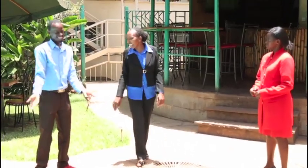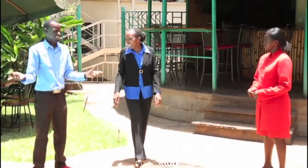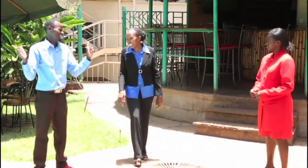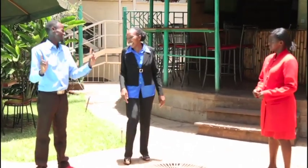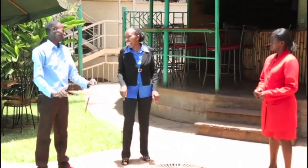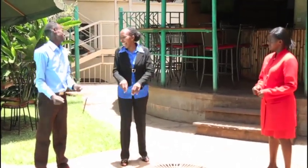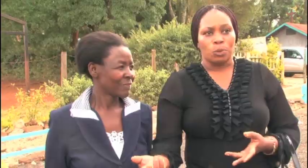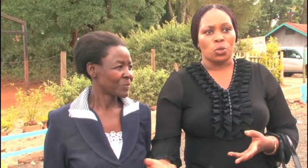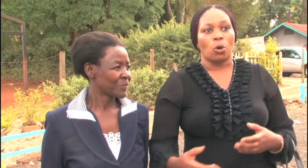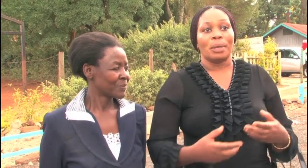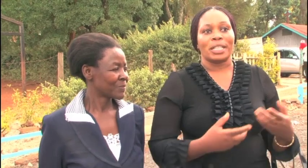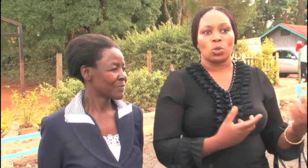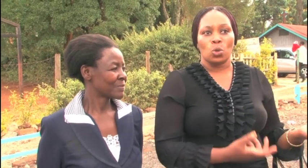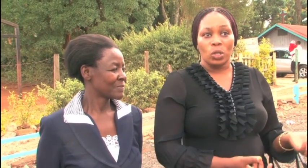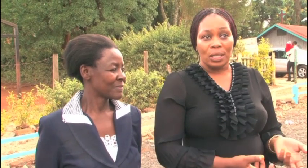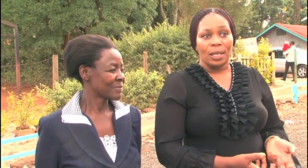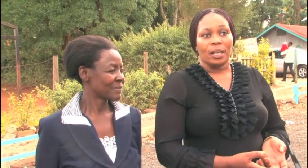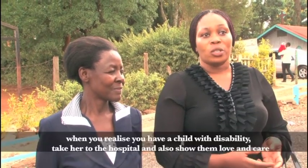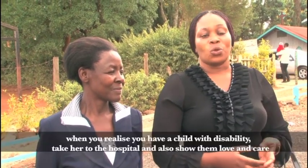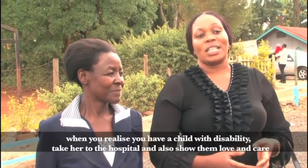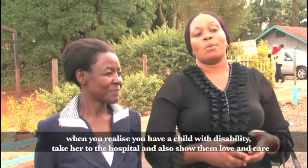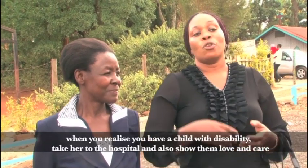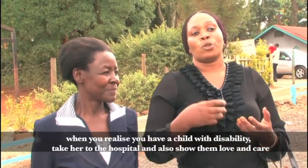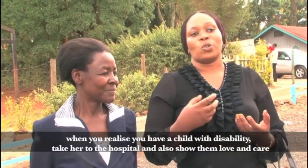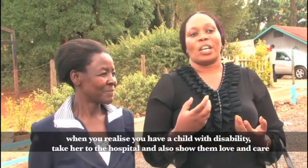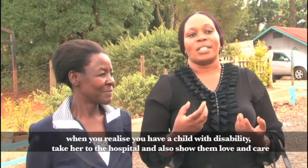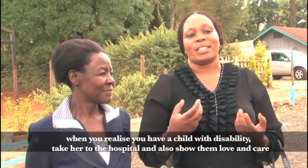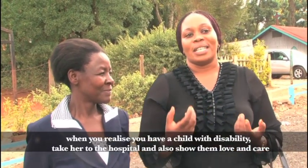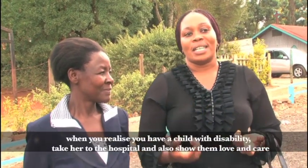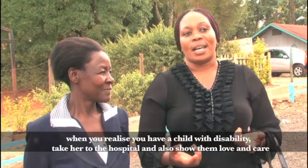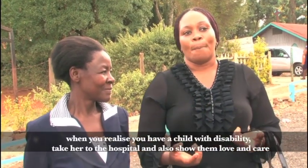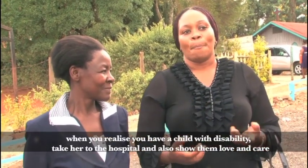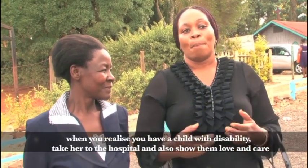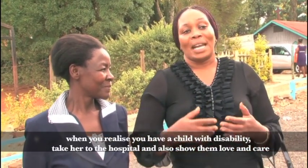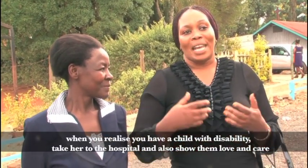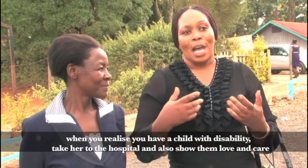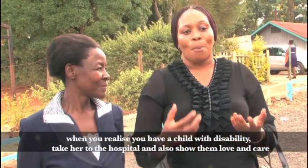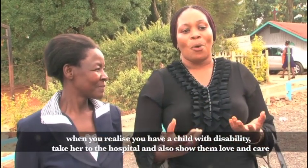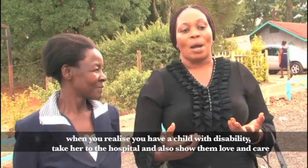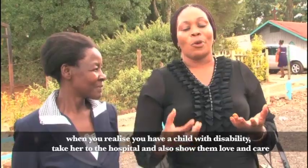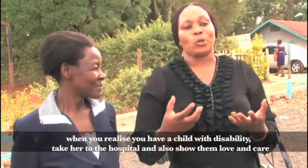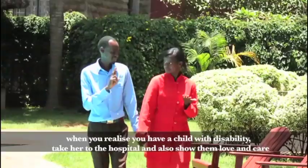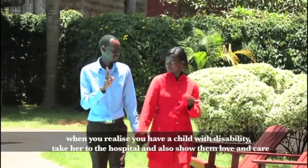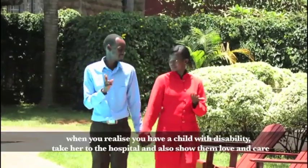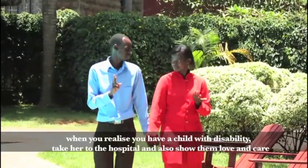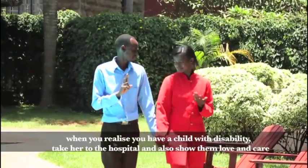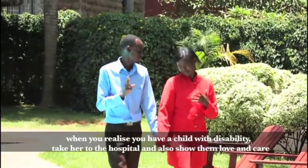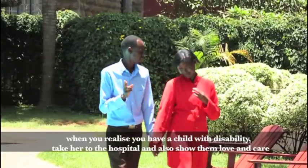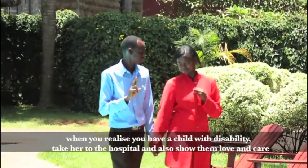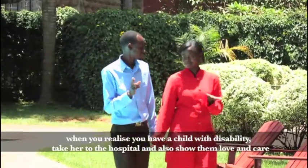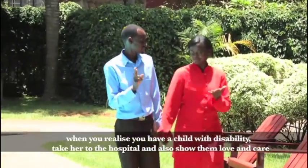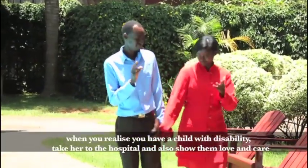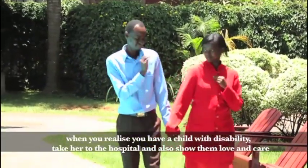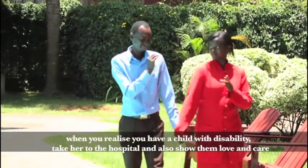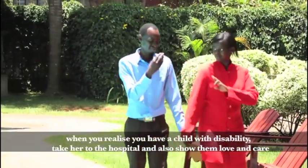referrals to better hospital or better school, so that huyo mtoto anaweza saidika. Baada ya hapo, huyo mtoto anafaa